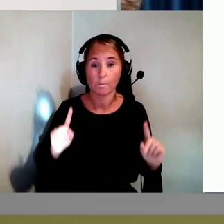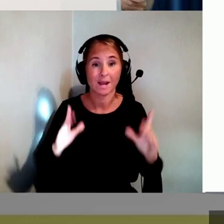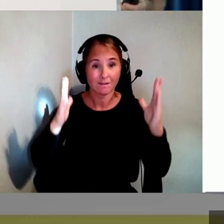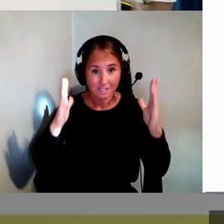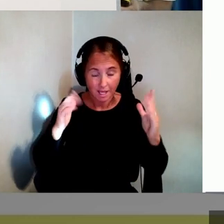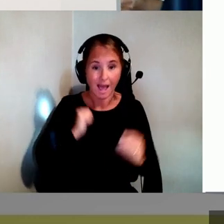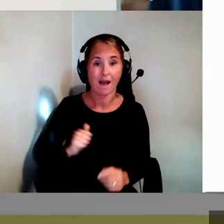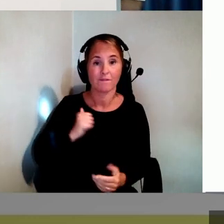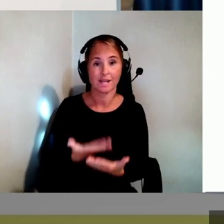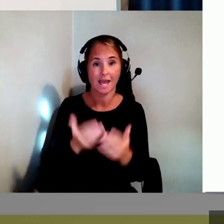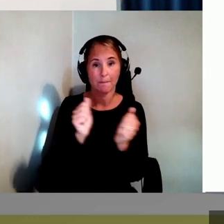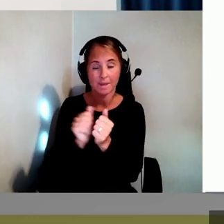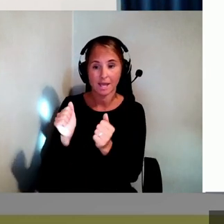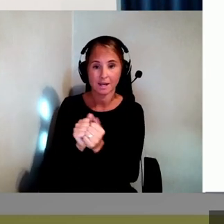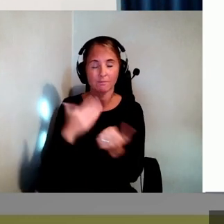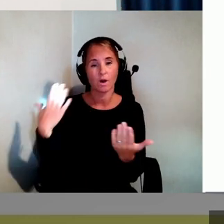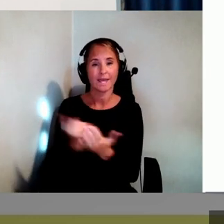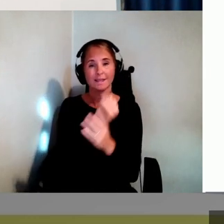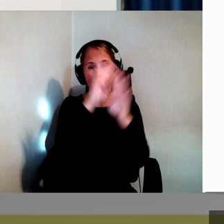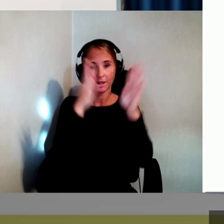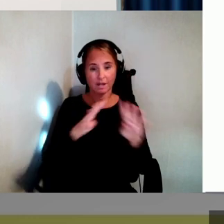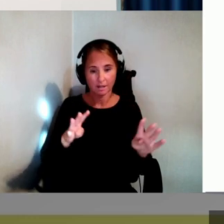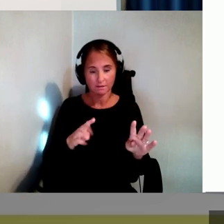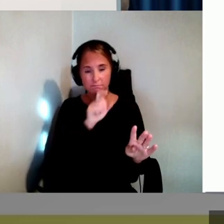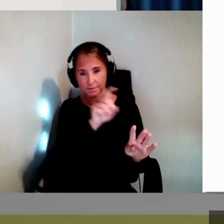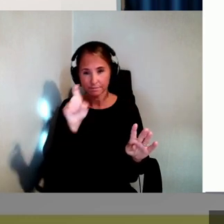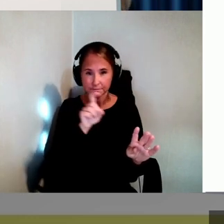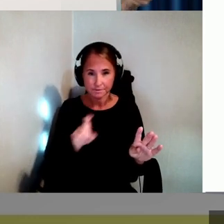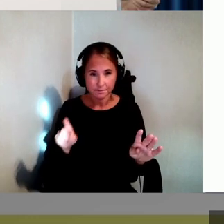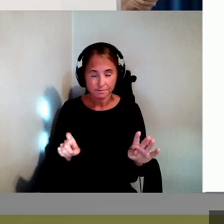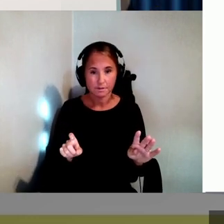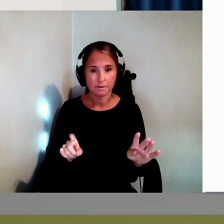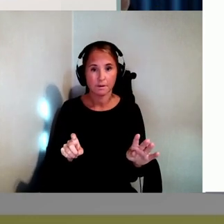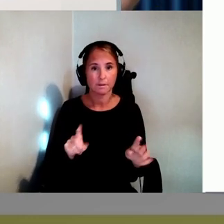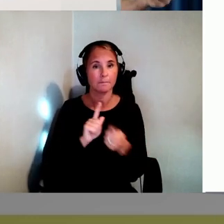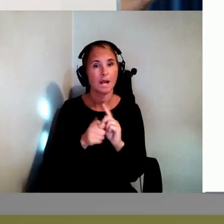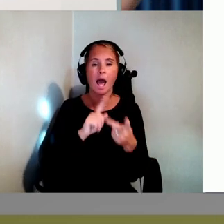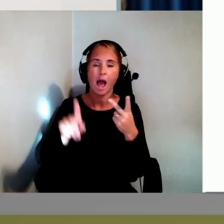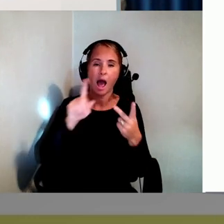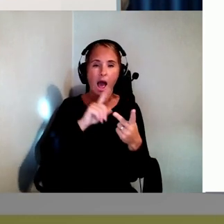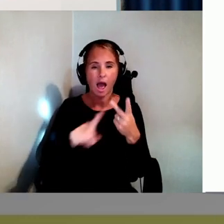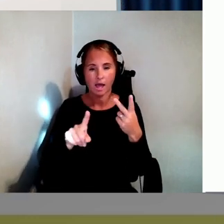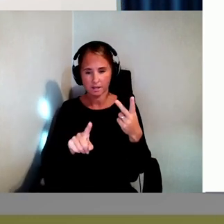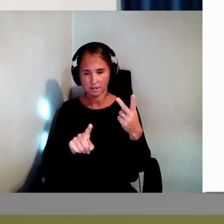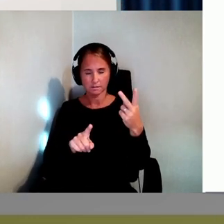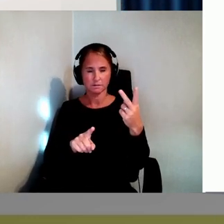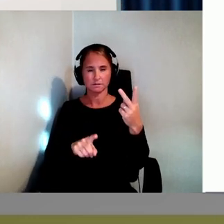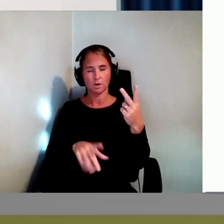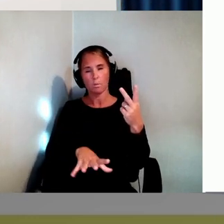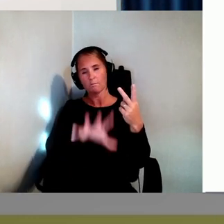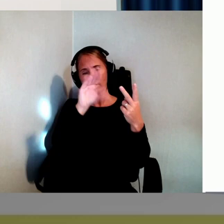hjälpmedel för att ta sig ta sig runt på internet och eh Det blir liksom en helt annan skärning på hur man tar till sig